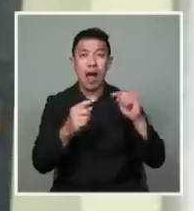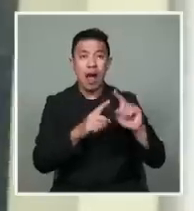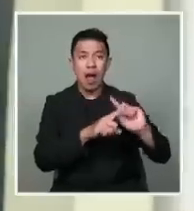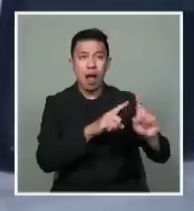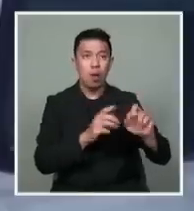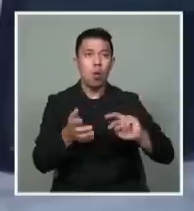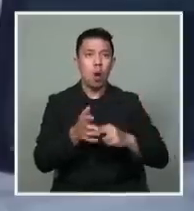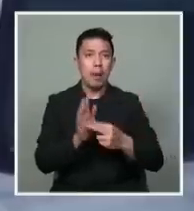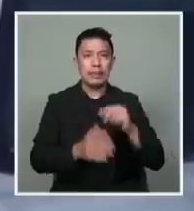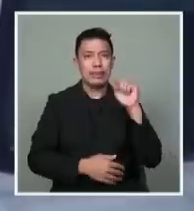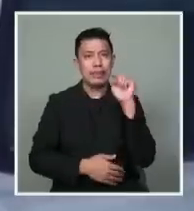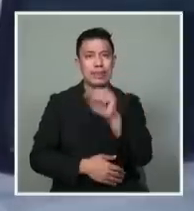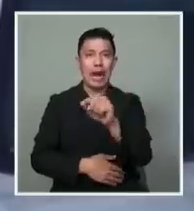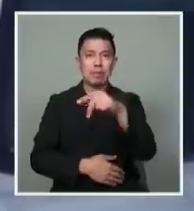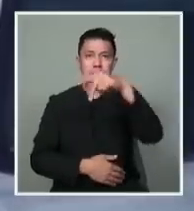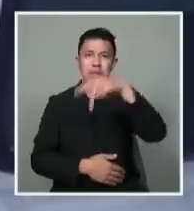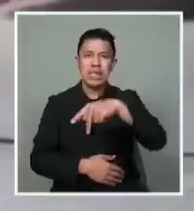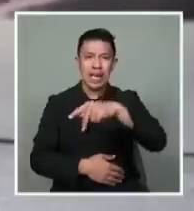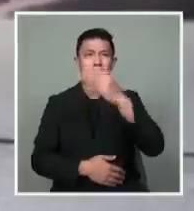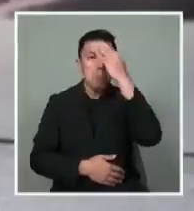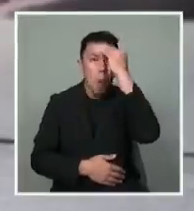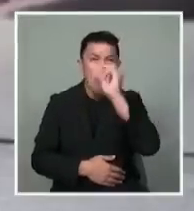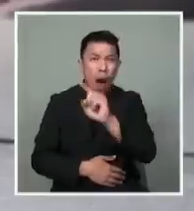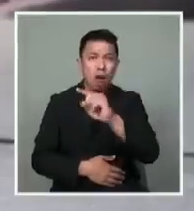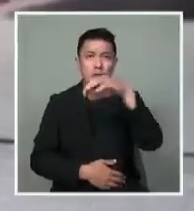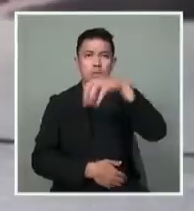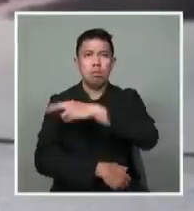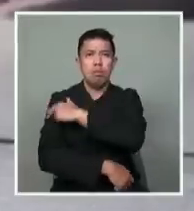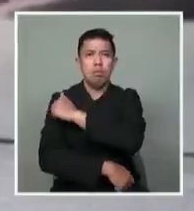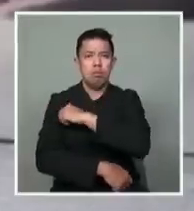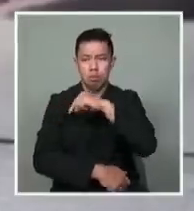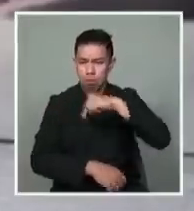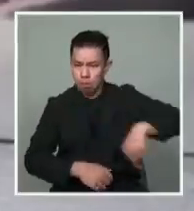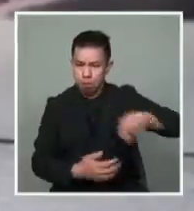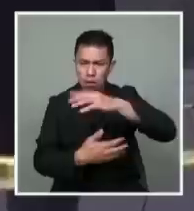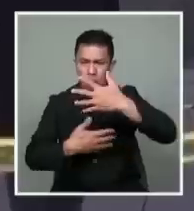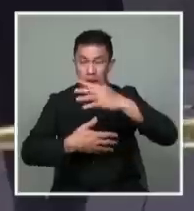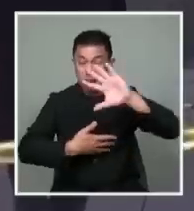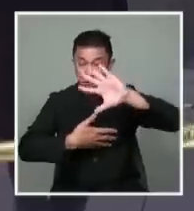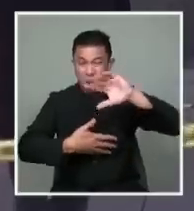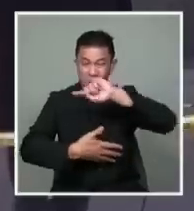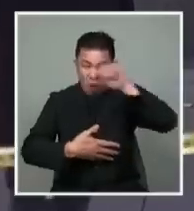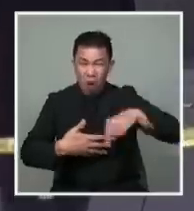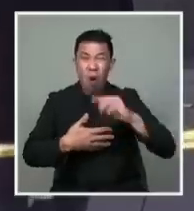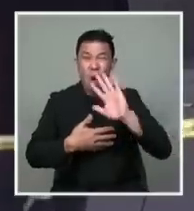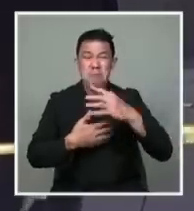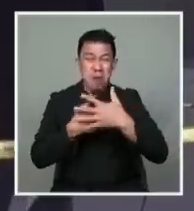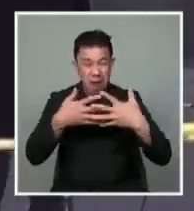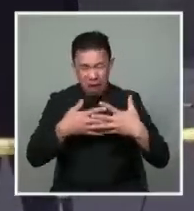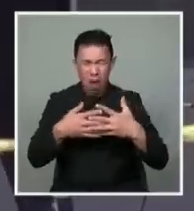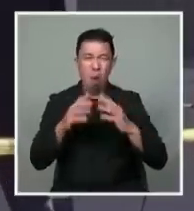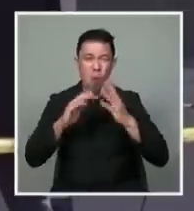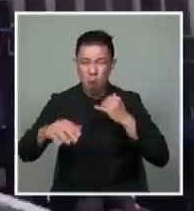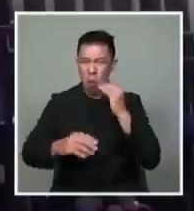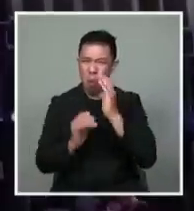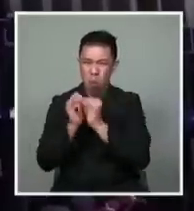แล้วค่ะที่มีการออกคำสั่งพิเศษในช่วงนี้นะคะเพราะว่าโรงพยาบาลทั่วประเทศกำลังที่จะล้นความจุแล้วก็อาจจะทำให้คนไข้เนี่ย